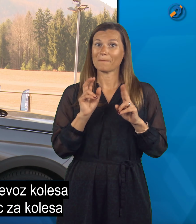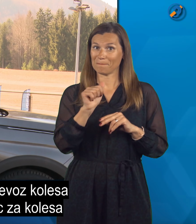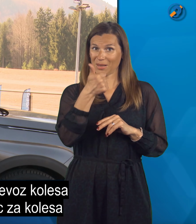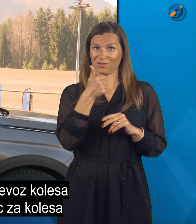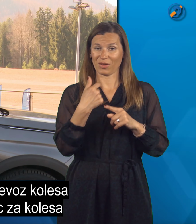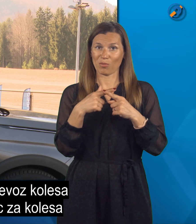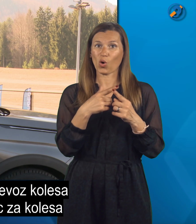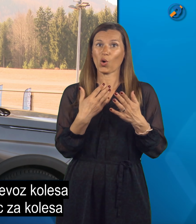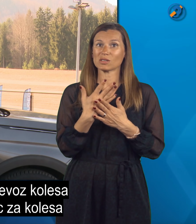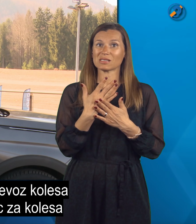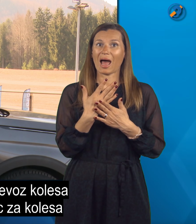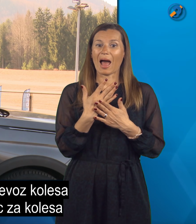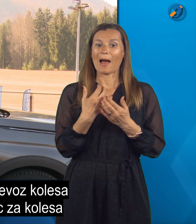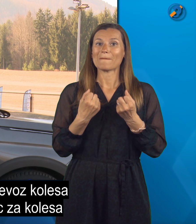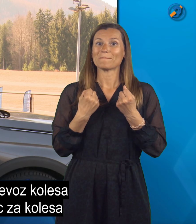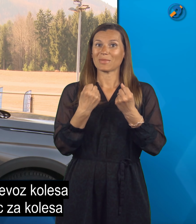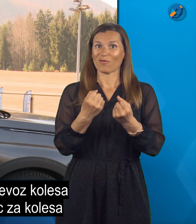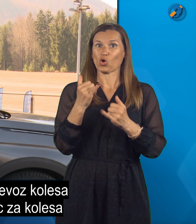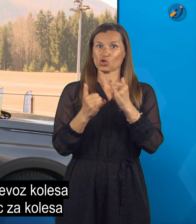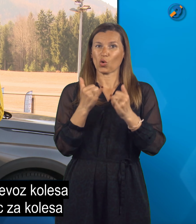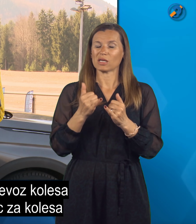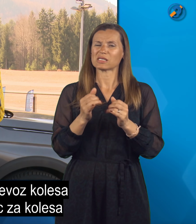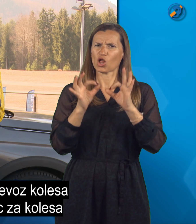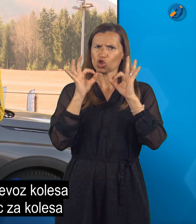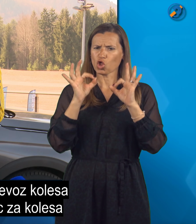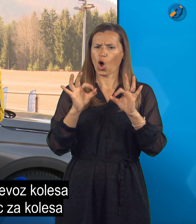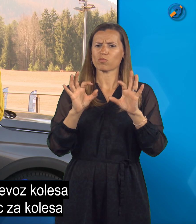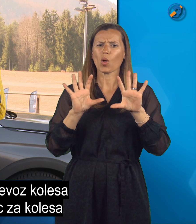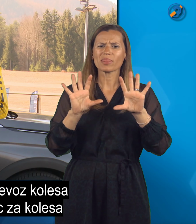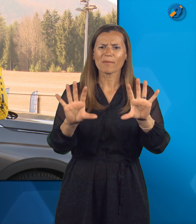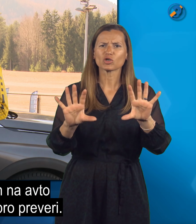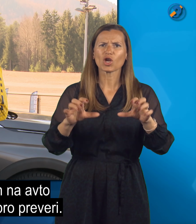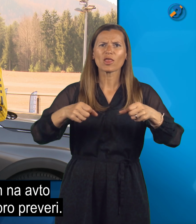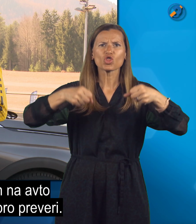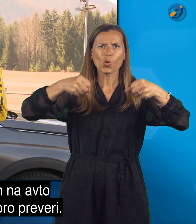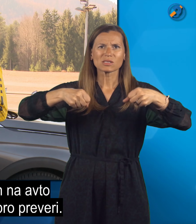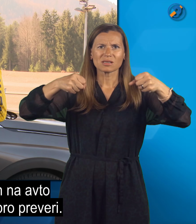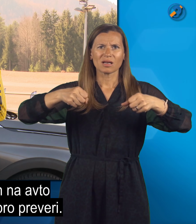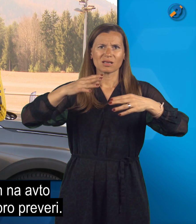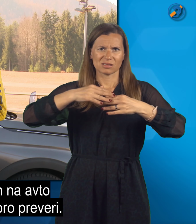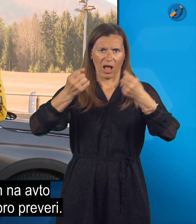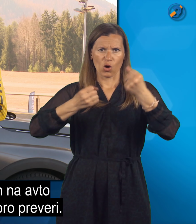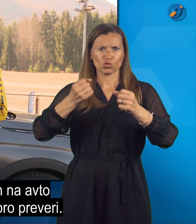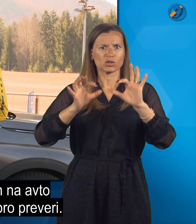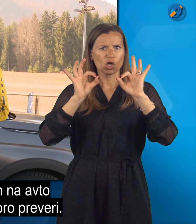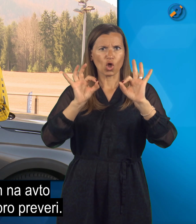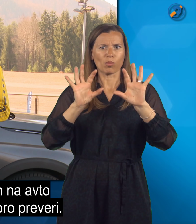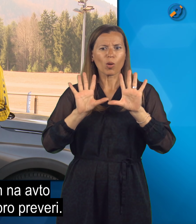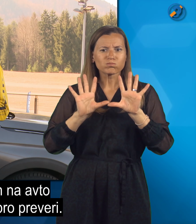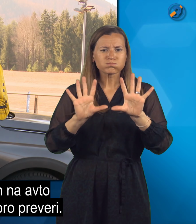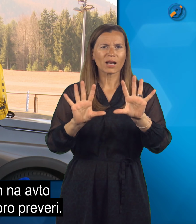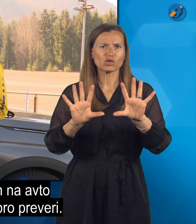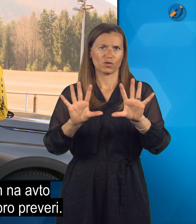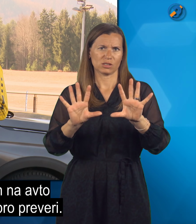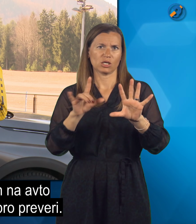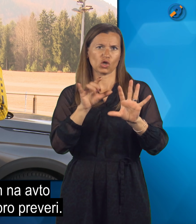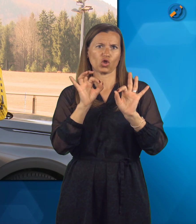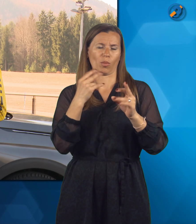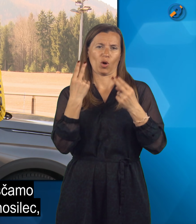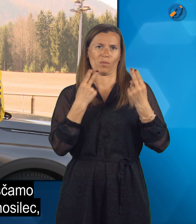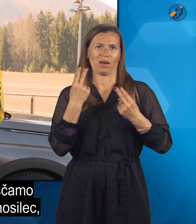Prvi pogoj za prevoz kolesa je dobro nameščen sam nosilec na avto, da se že samo ta dobro pričvrsti in se to tudi dobro